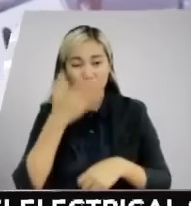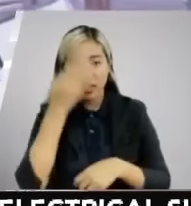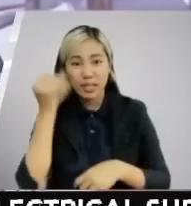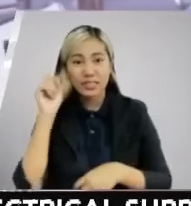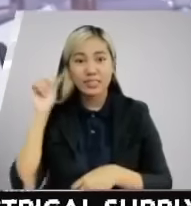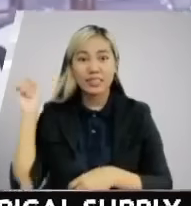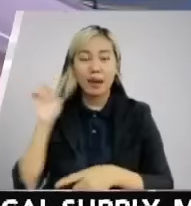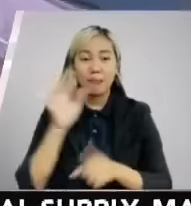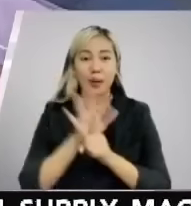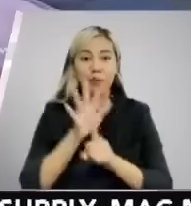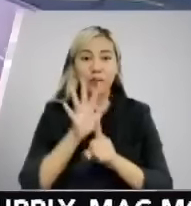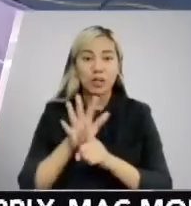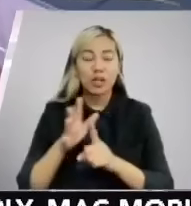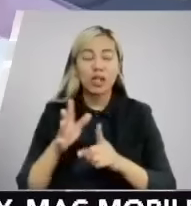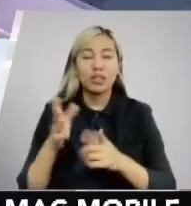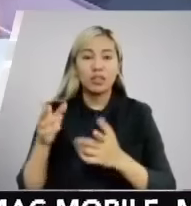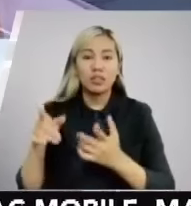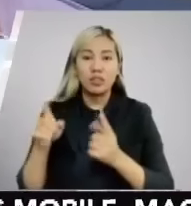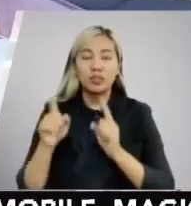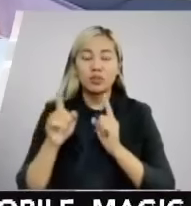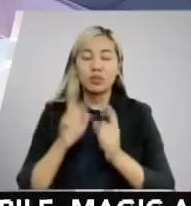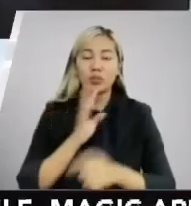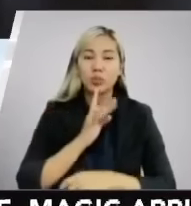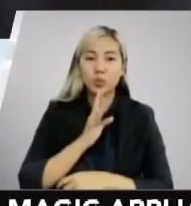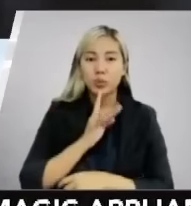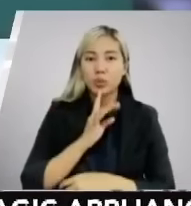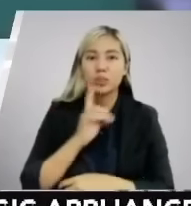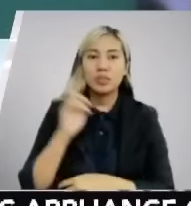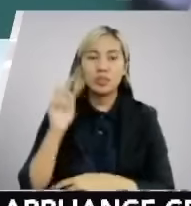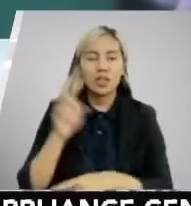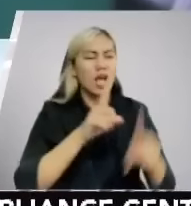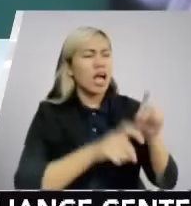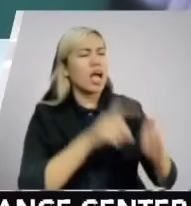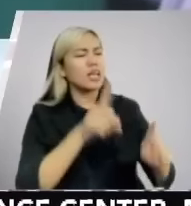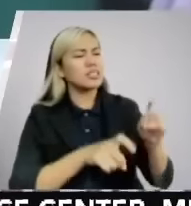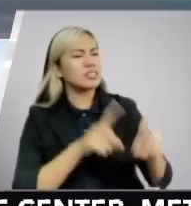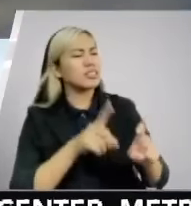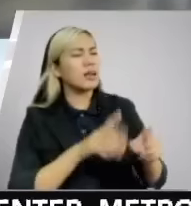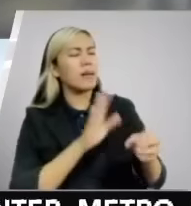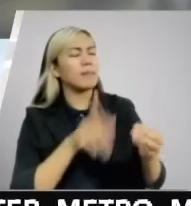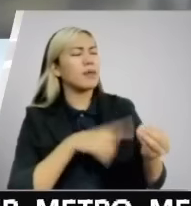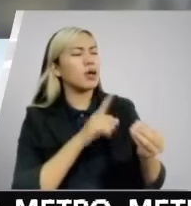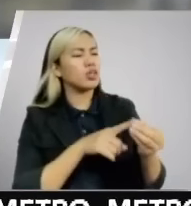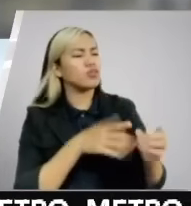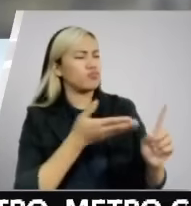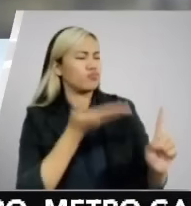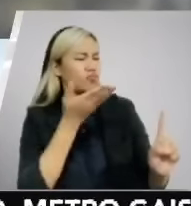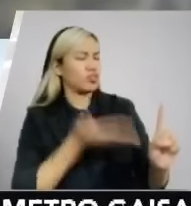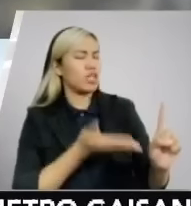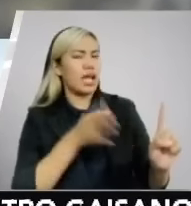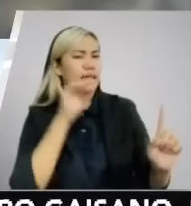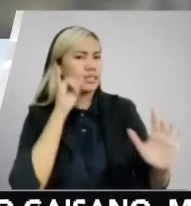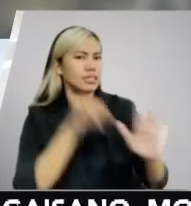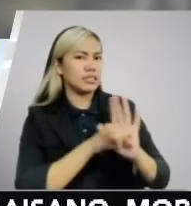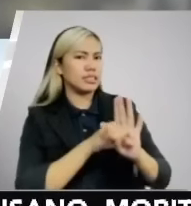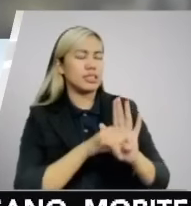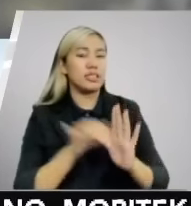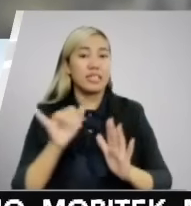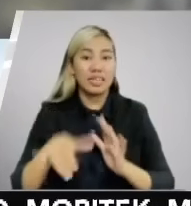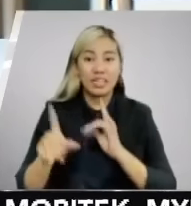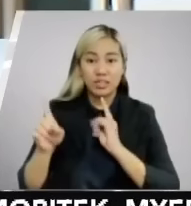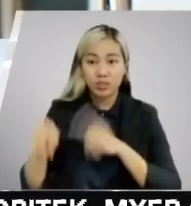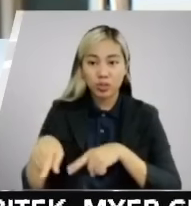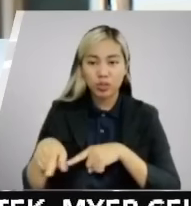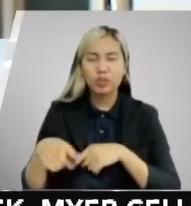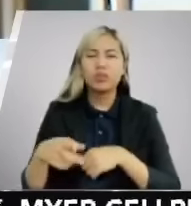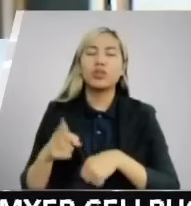Mayor Alice Go na ang tanungin ng ilang senador tungkol sa ilang detalye ng kanyang pagkatao? Ang sagot na yan, ginagamit na rin daw